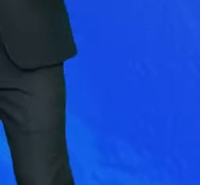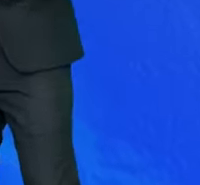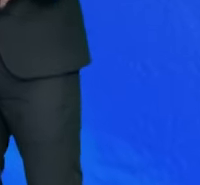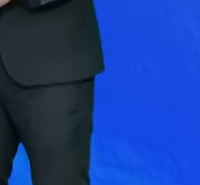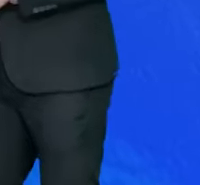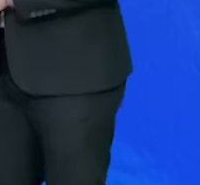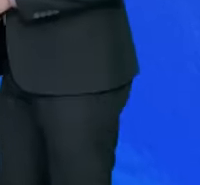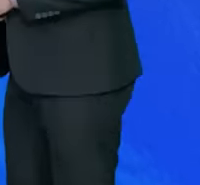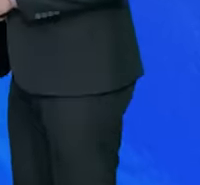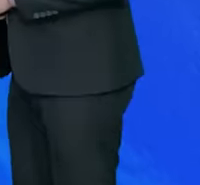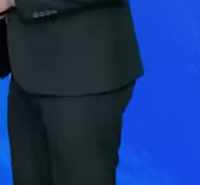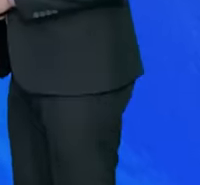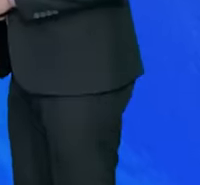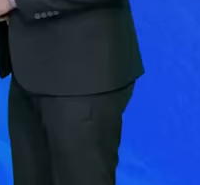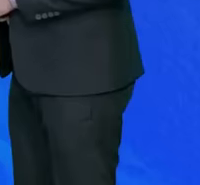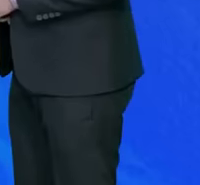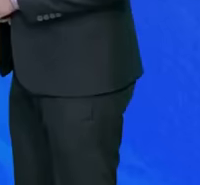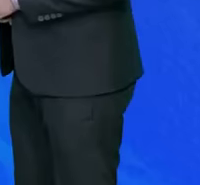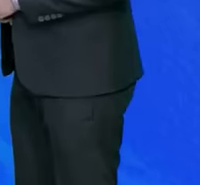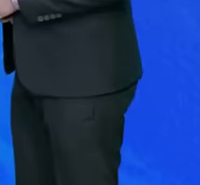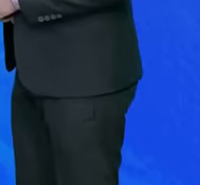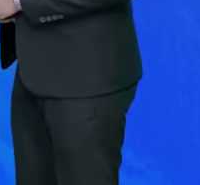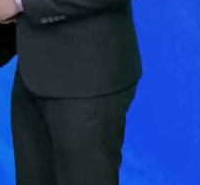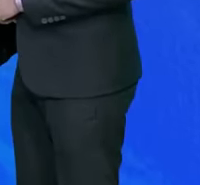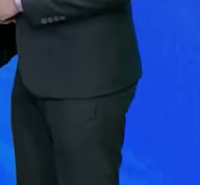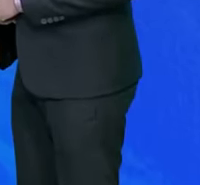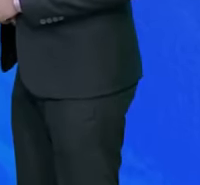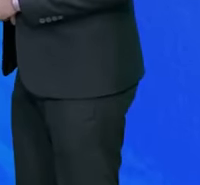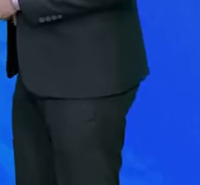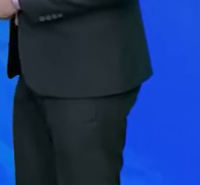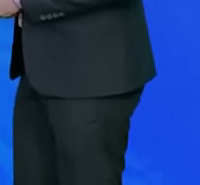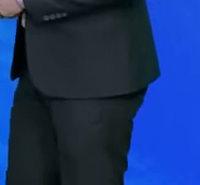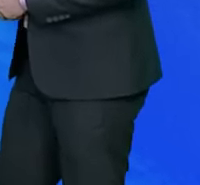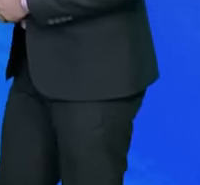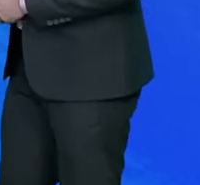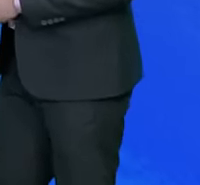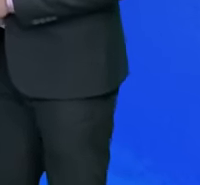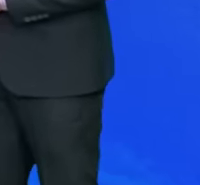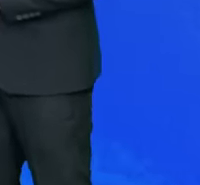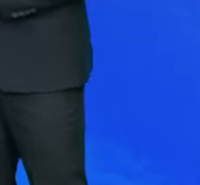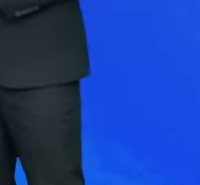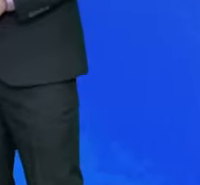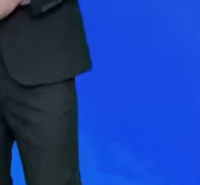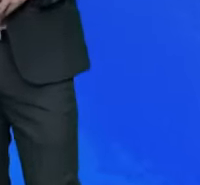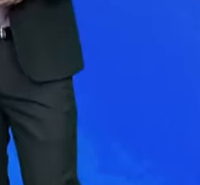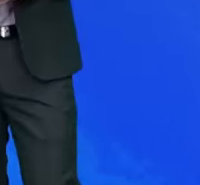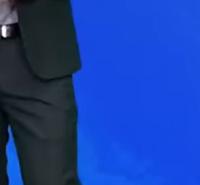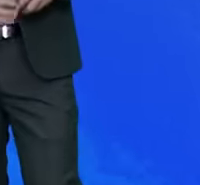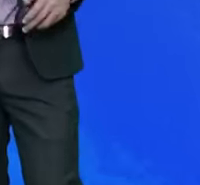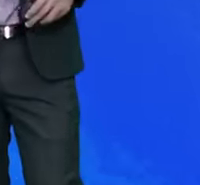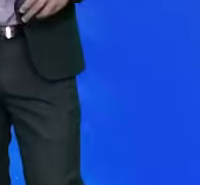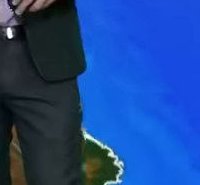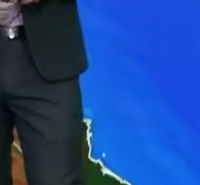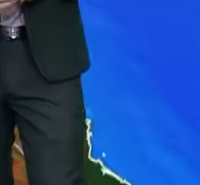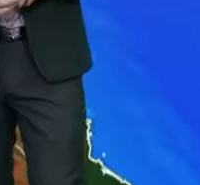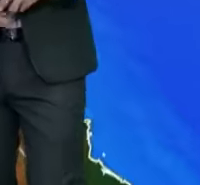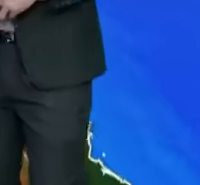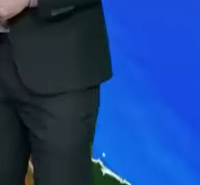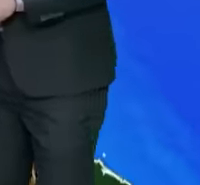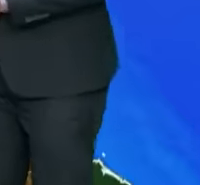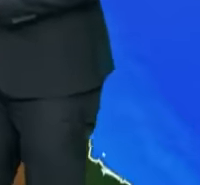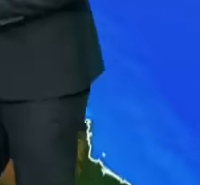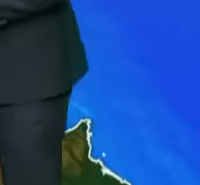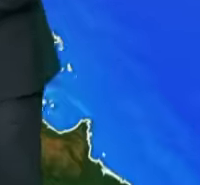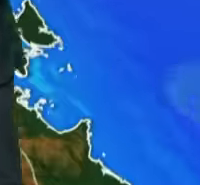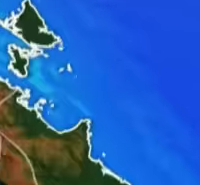gabi pa, may aasahang mga kalat-kalat na mga pag-ulan sa ilang bahagi ng Caraga at Davao Region. Buong araw po mababa ang tsansa ng